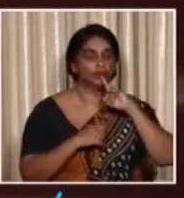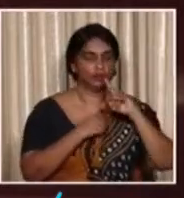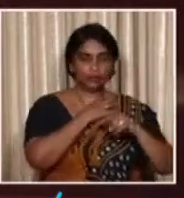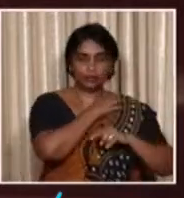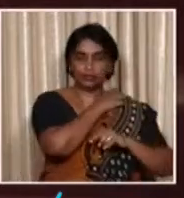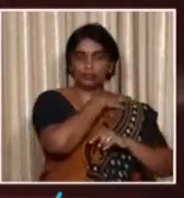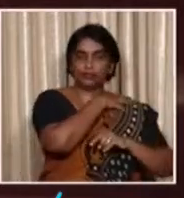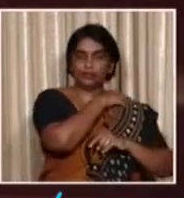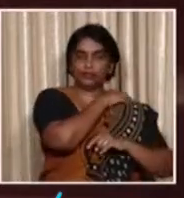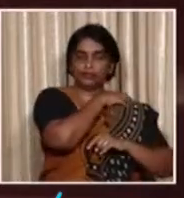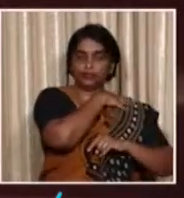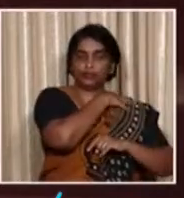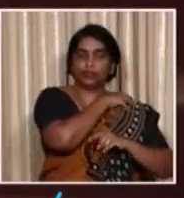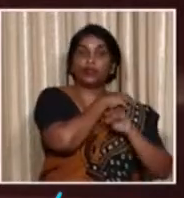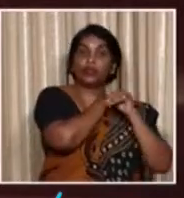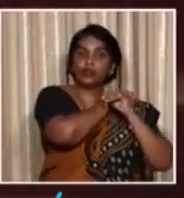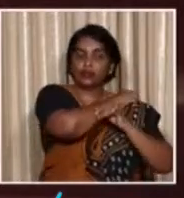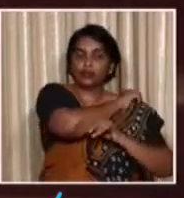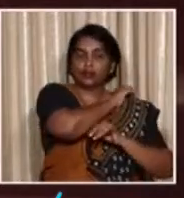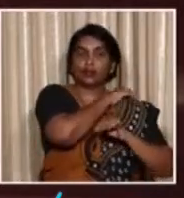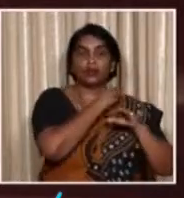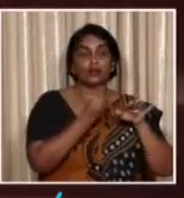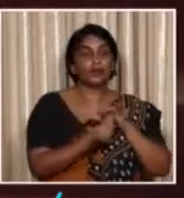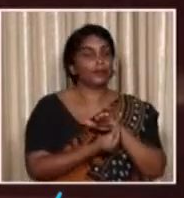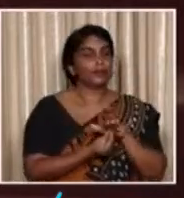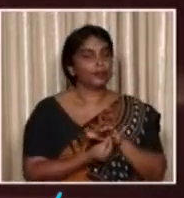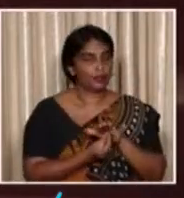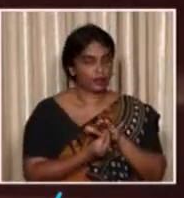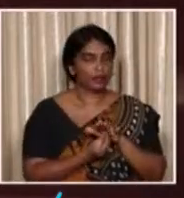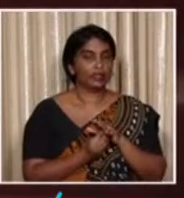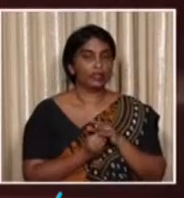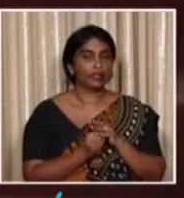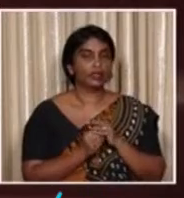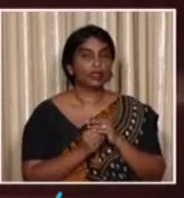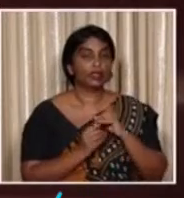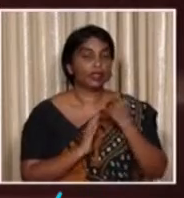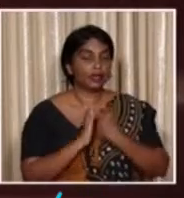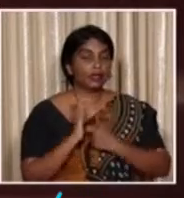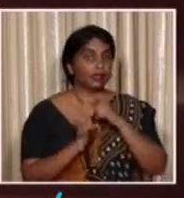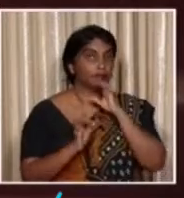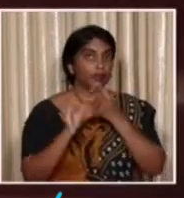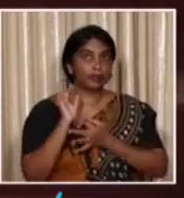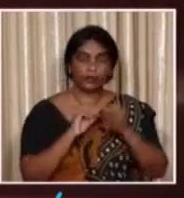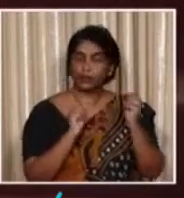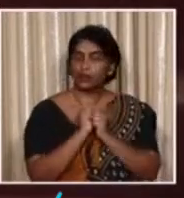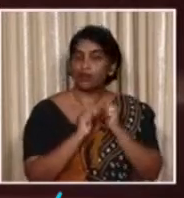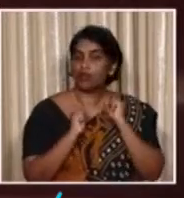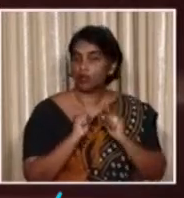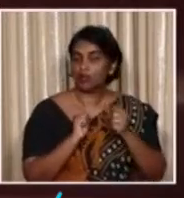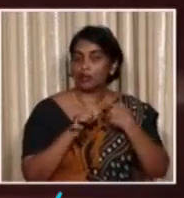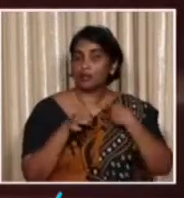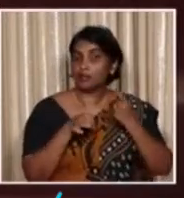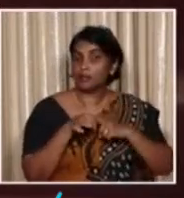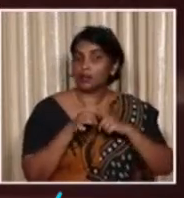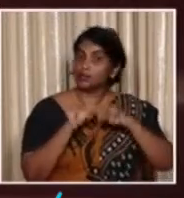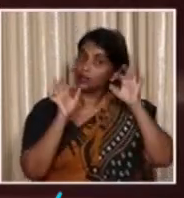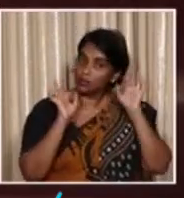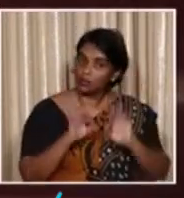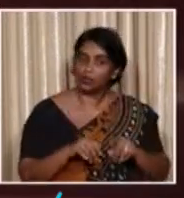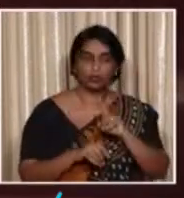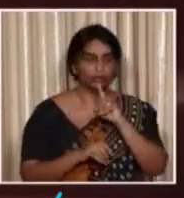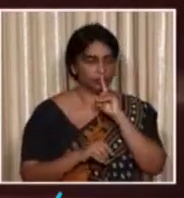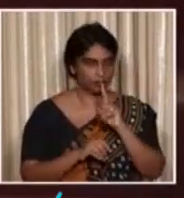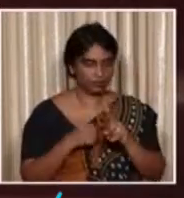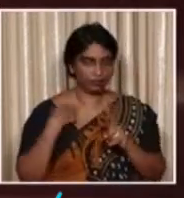සිටියෙමි. සමහර පරිසර නීතිපතිවරයා නඩු පැවරීමට කටයුතු කරන ආකාරය ගැන ප්‍රශ්න නොකරන ලෙසද